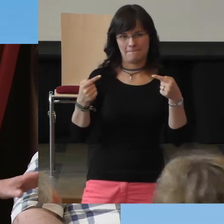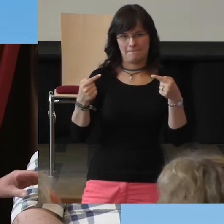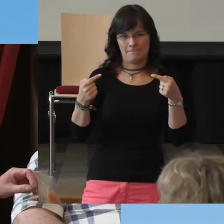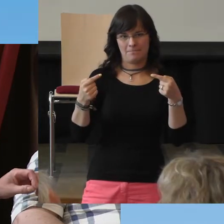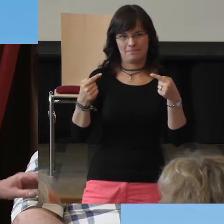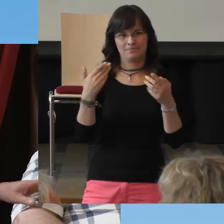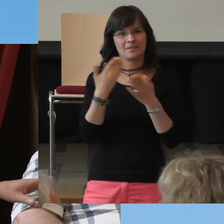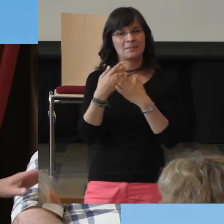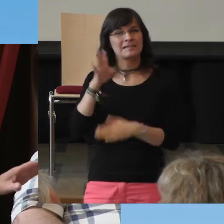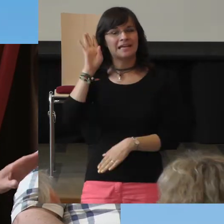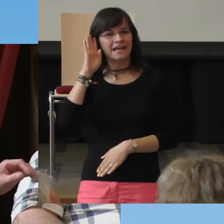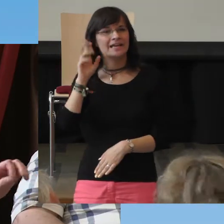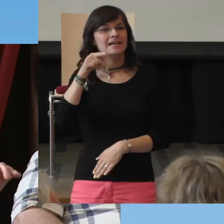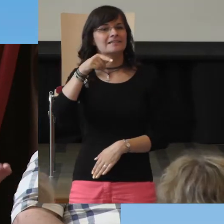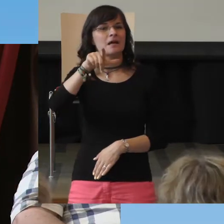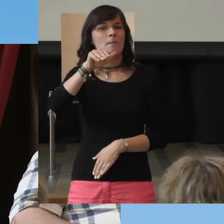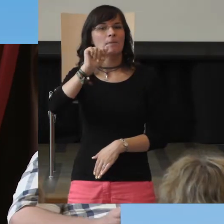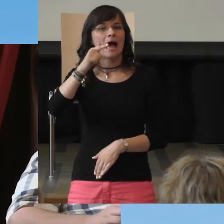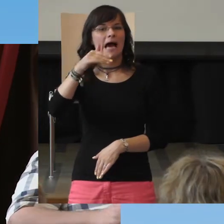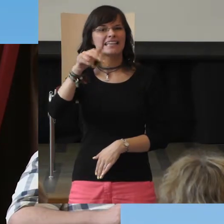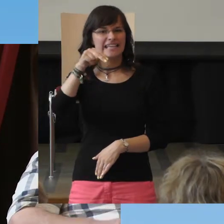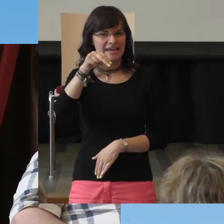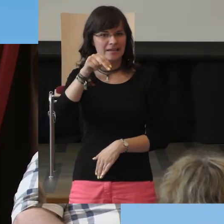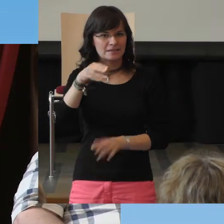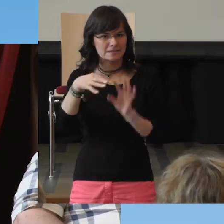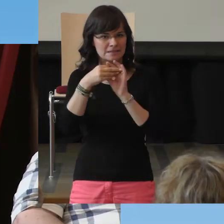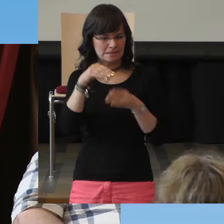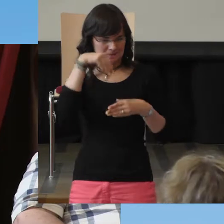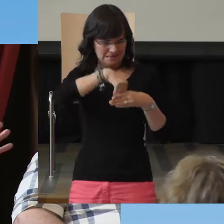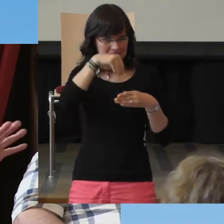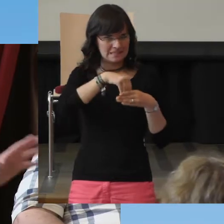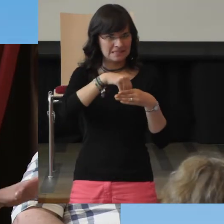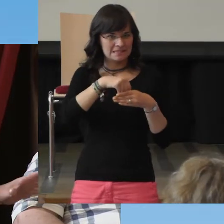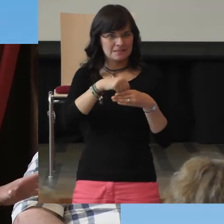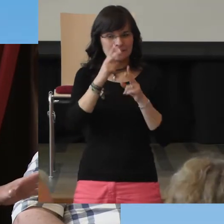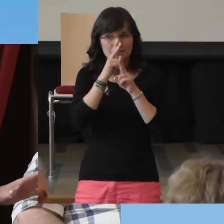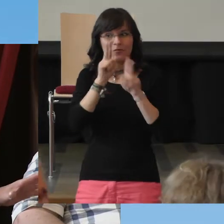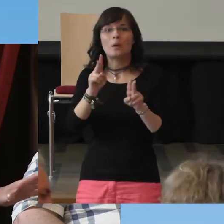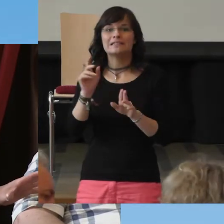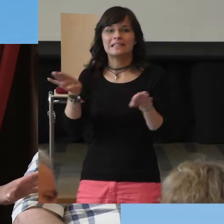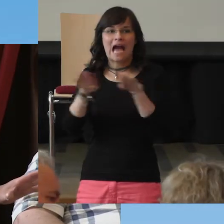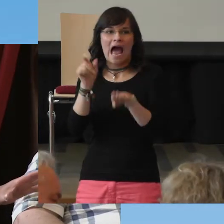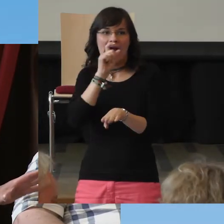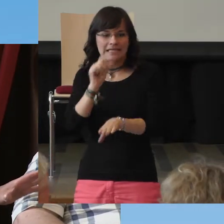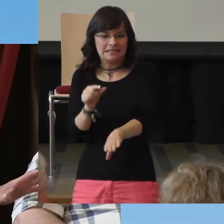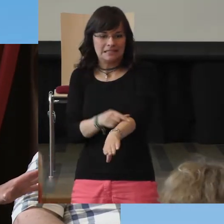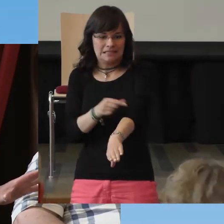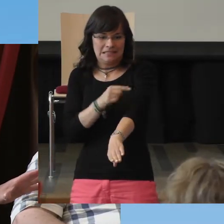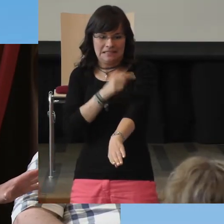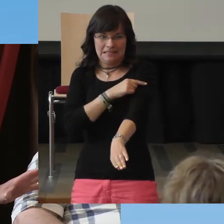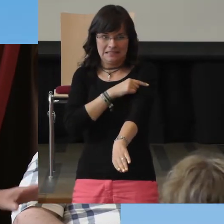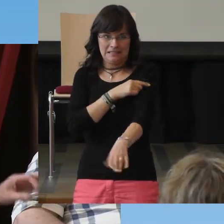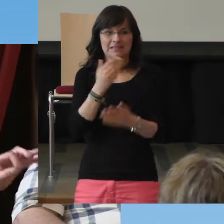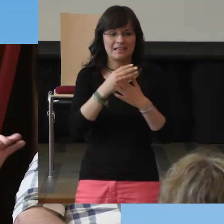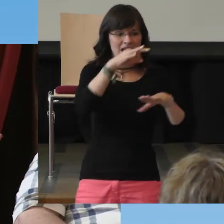Platin Präparat also Oxyplatin oder so da ist es ja also das müssen sie in engster Absprache mit ihrem behandelten